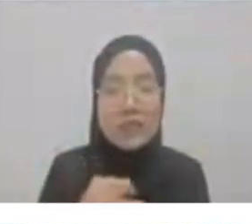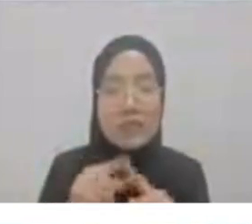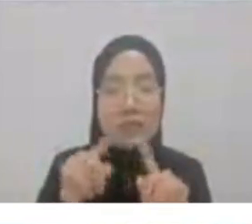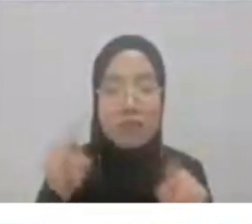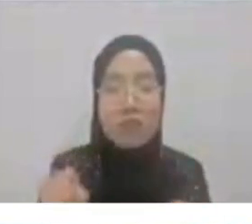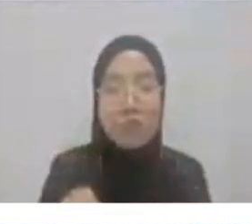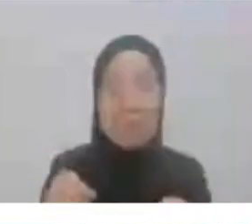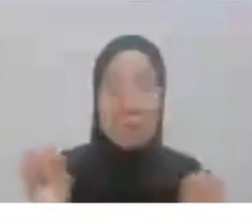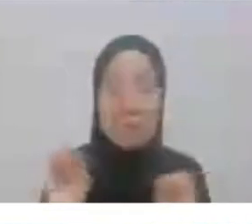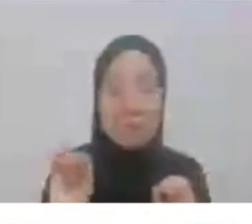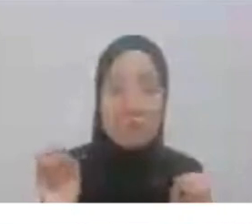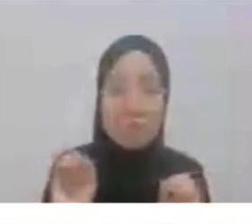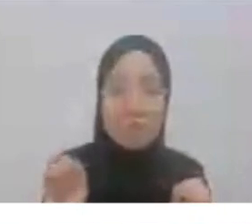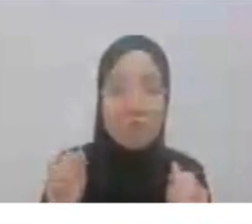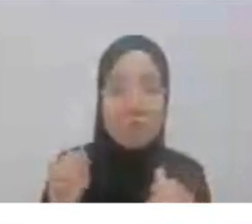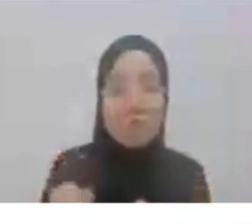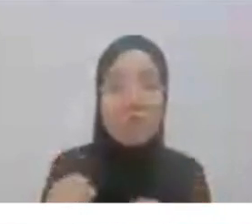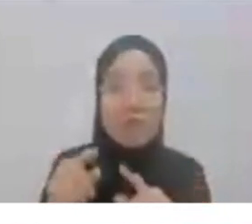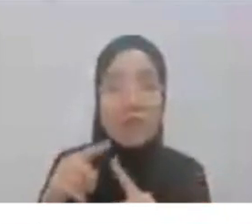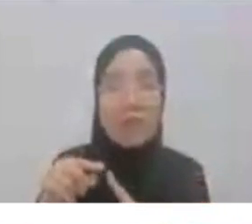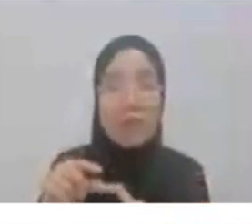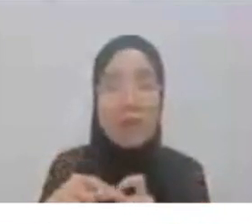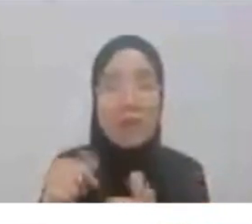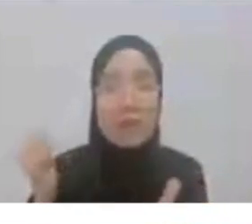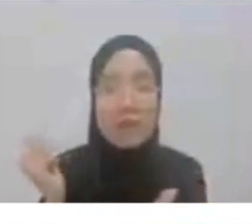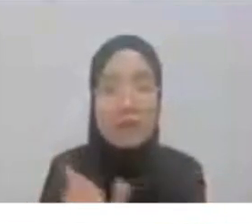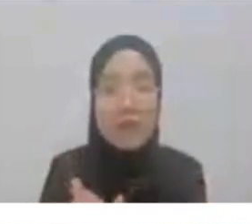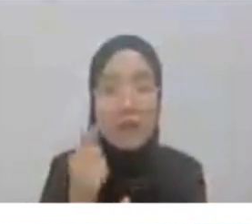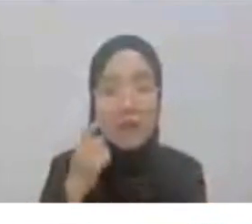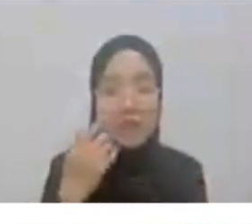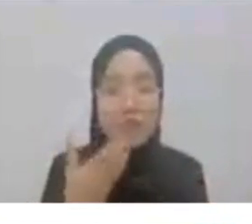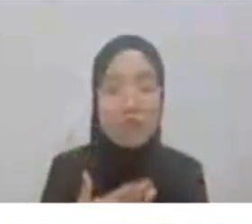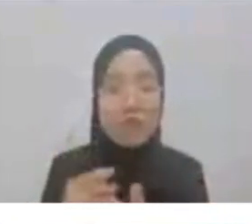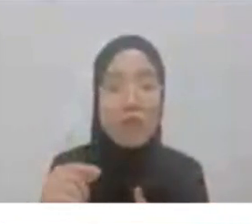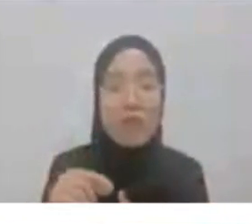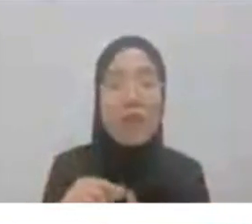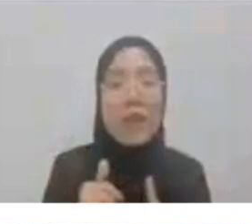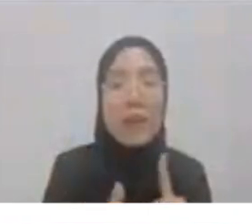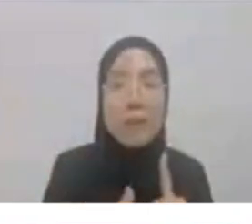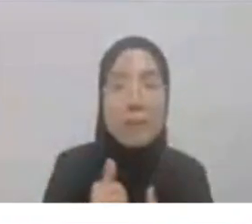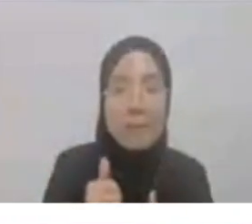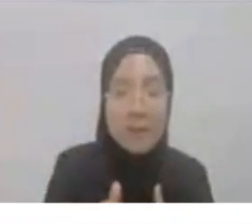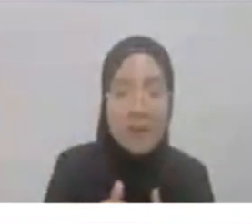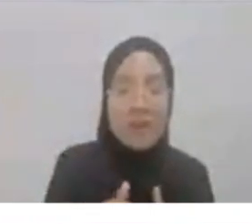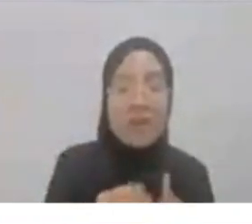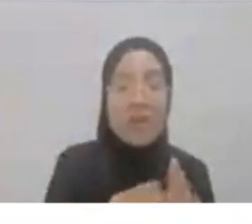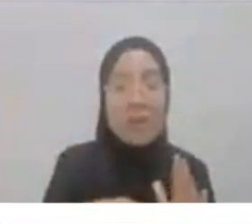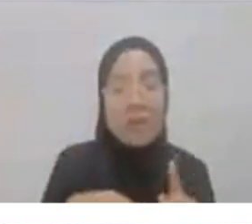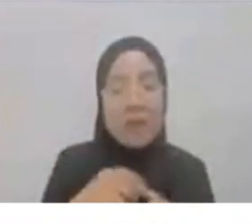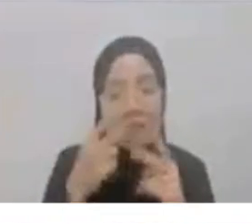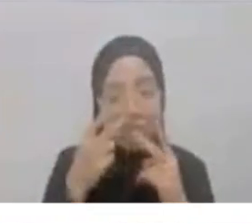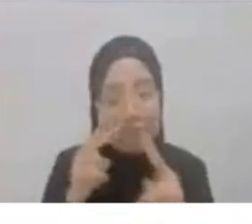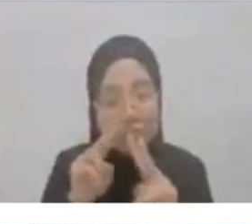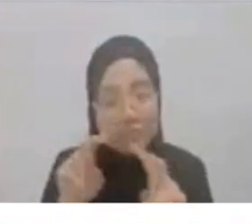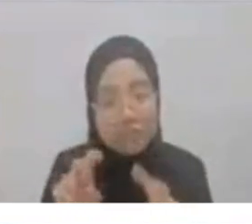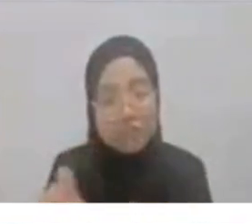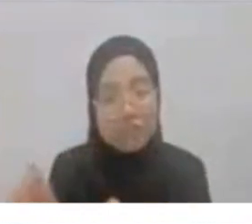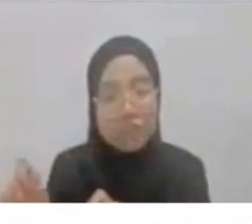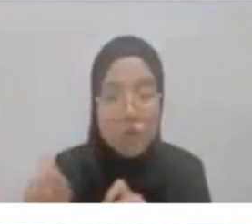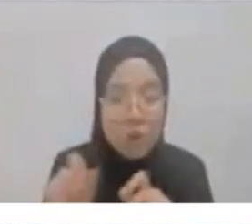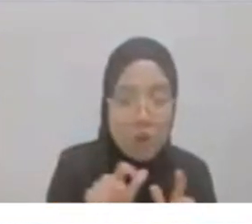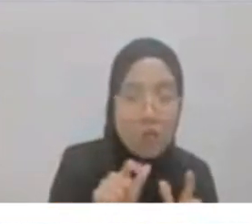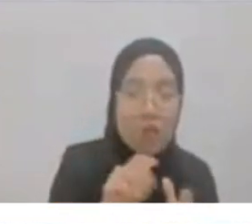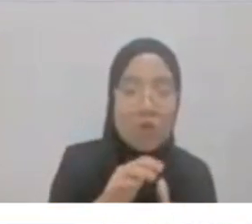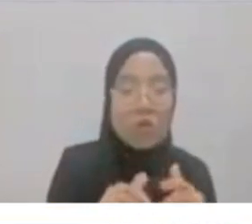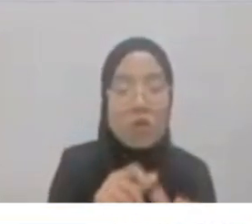TPS dari TPS asalnya bukti p16 bahwa setelah mahkamah mencermati jawatan termohon menurut pemahaman salah seorang